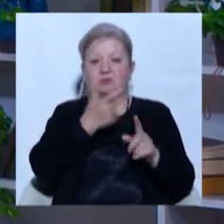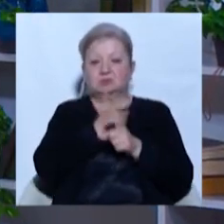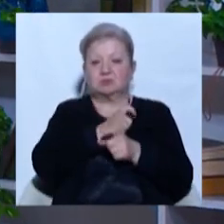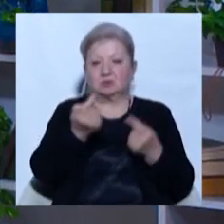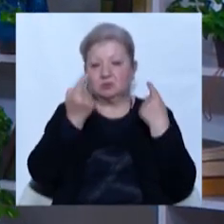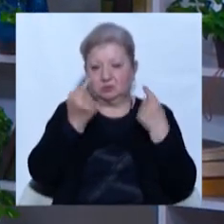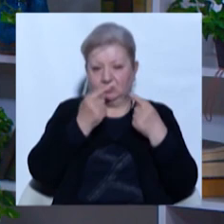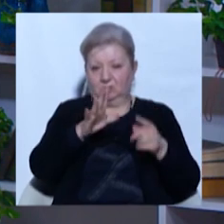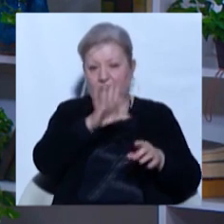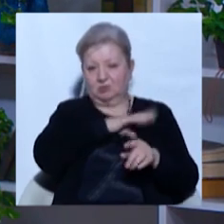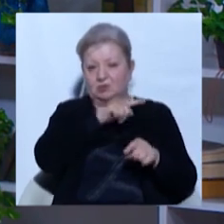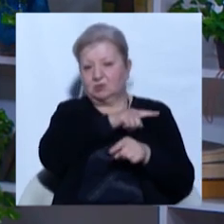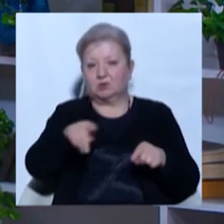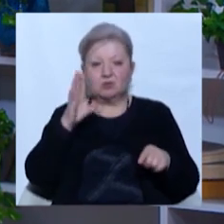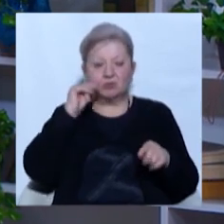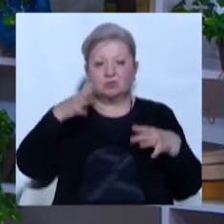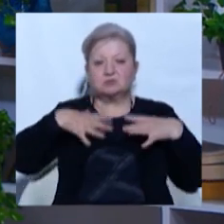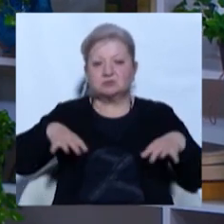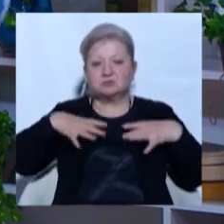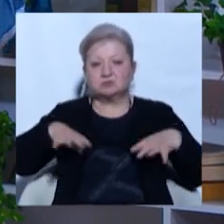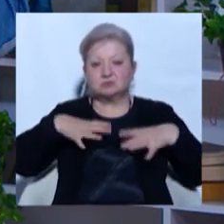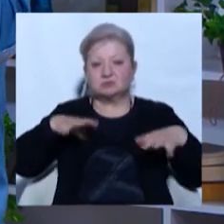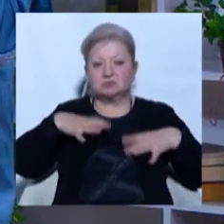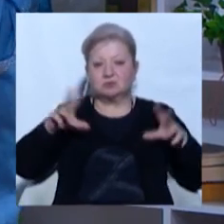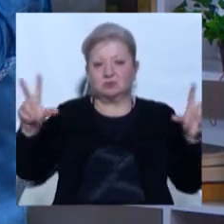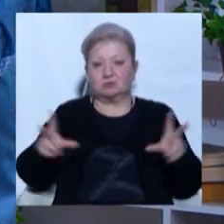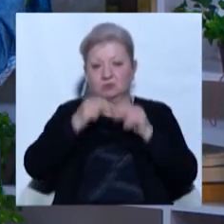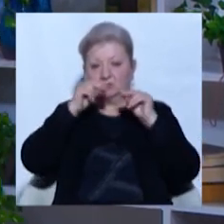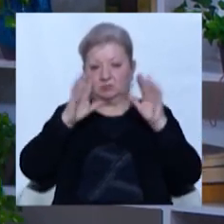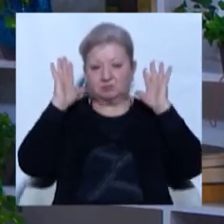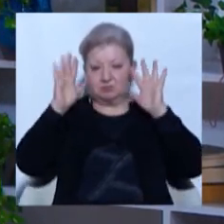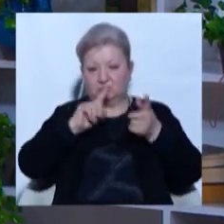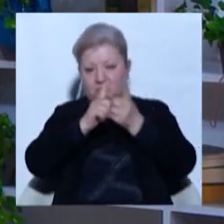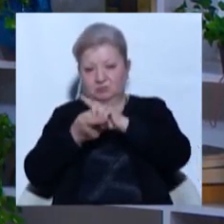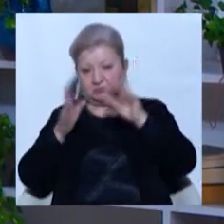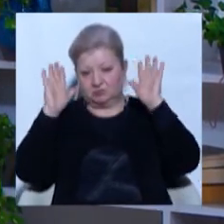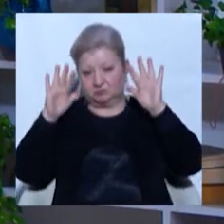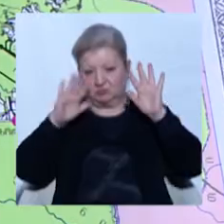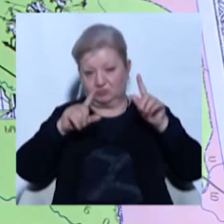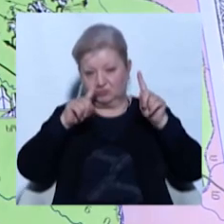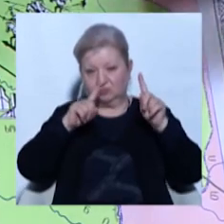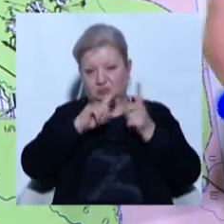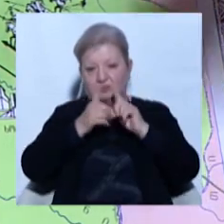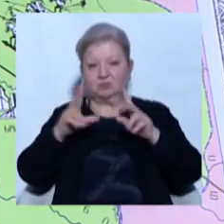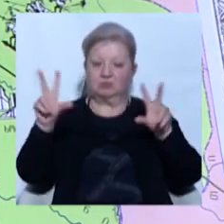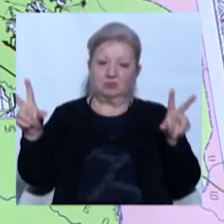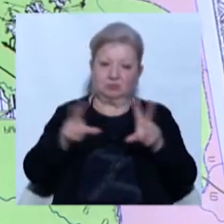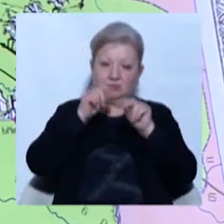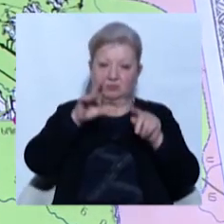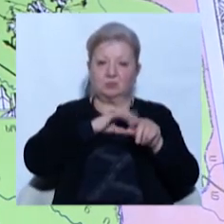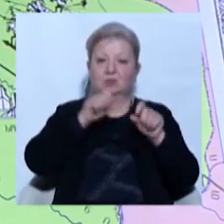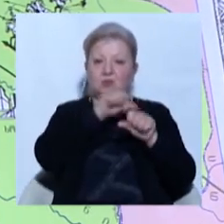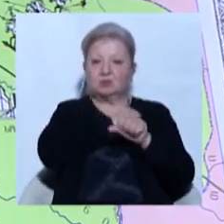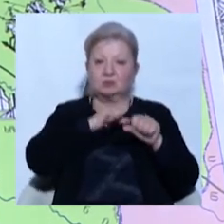დროინდელი საქართველო პრაქტიკულად გამაზდიანებას გადაურჩა. შეძლო თავისი ფუნქციის, ანუ ჩრდილოეთ